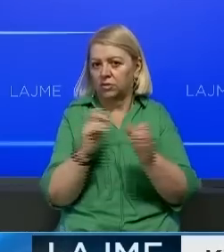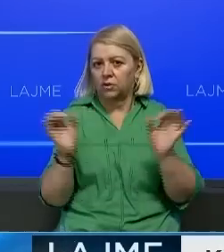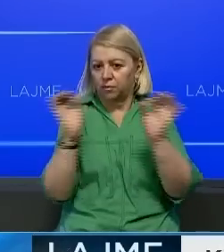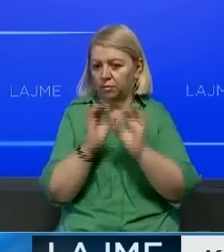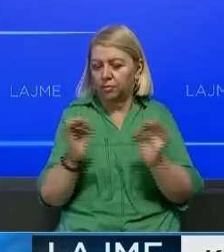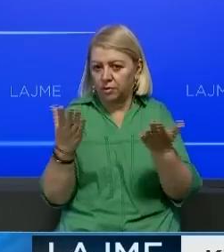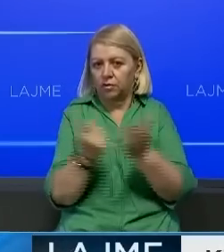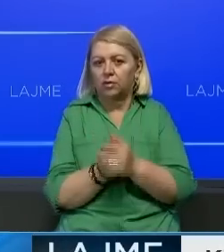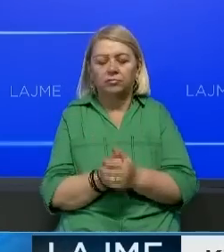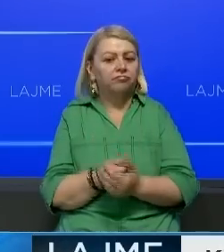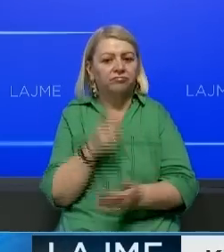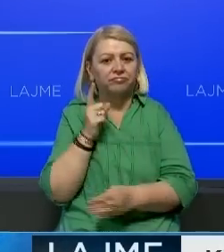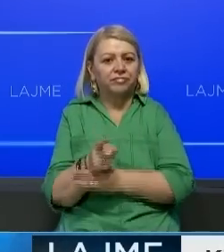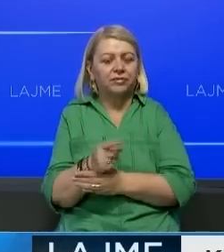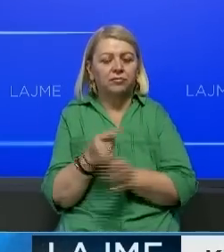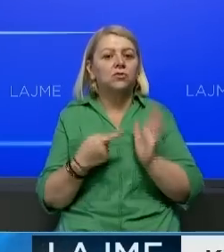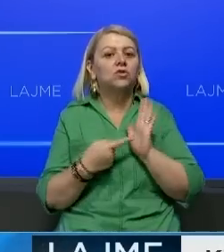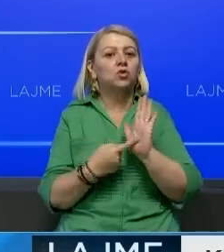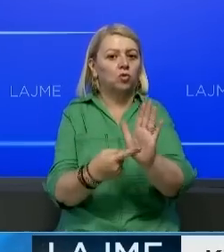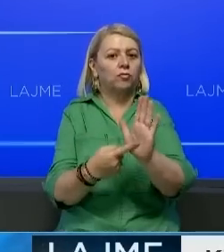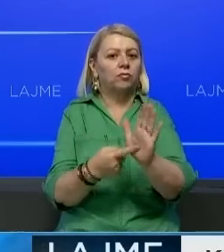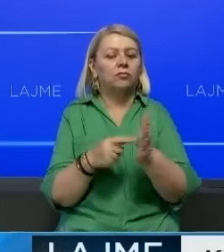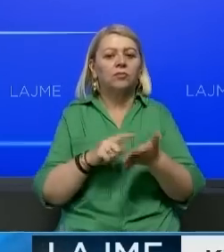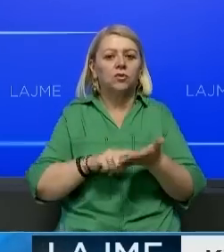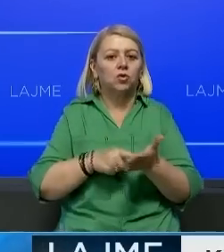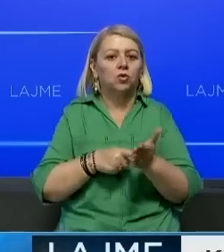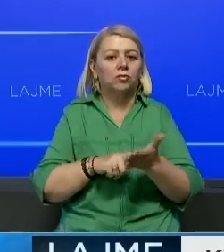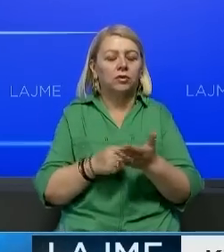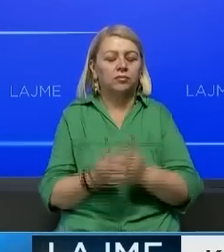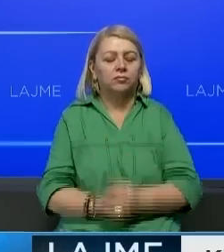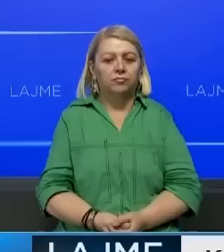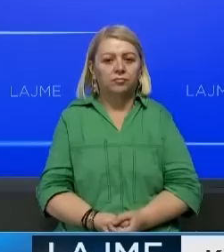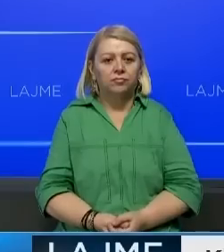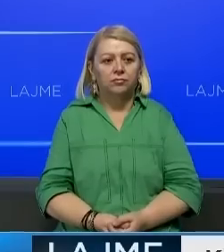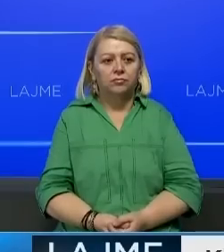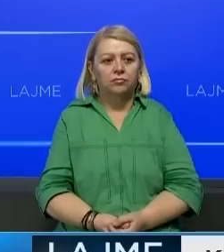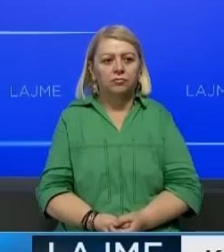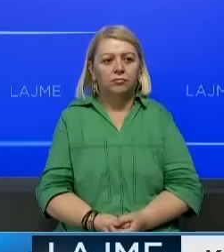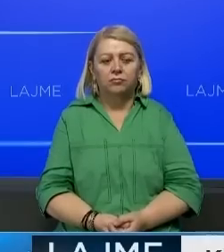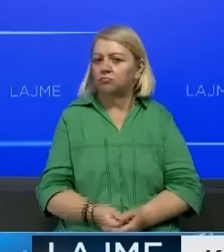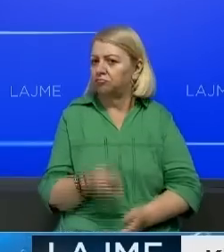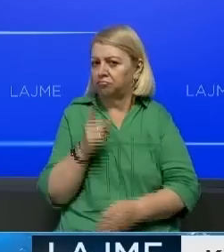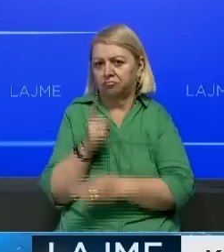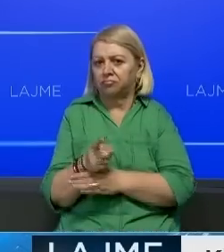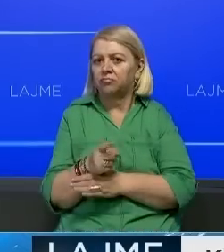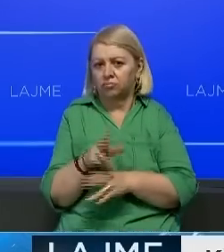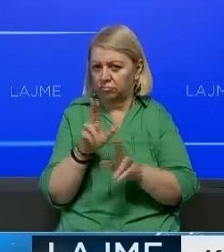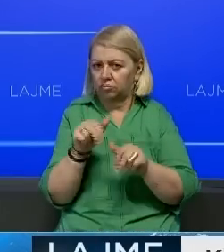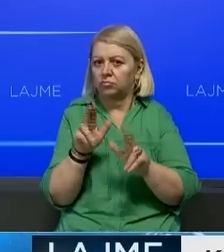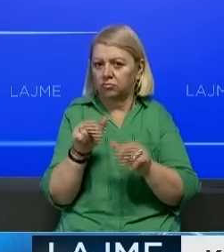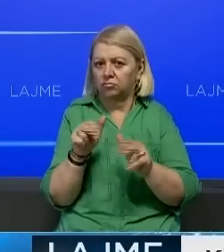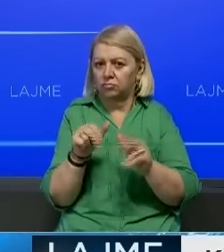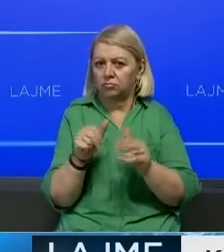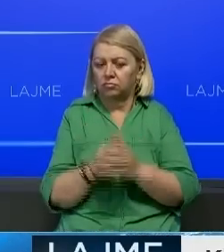sipas tyre u detyruan të japin dokumentet e identifikimit. Po, patjetër,